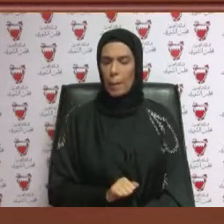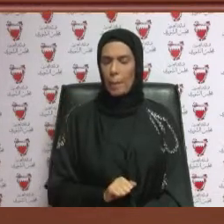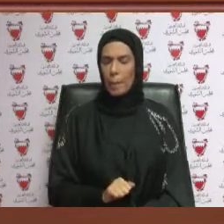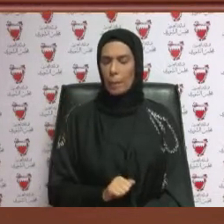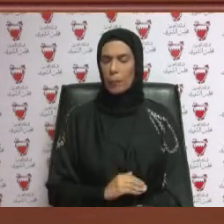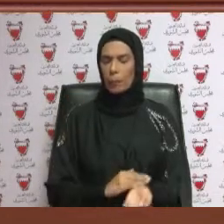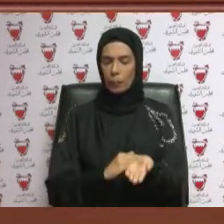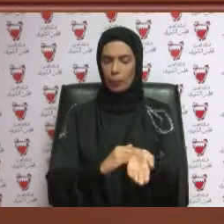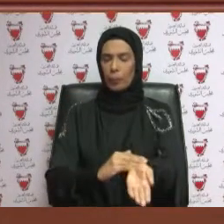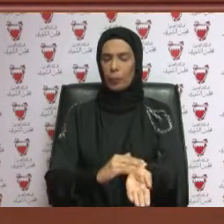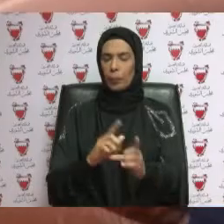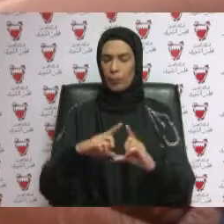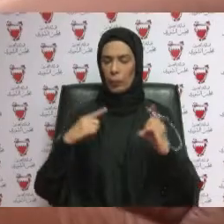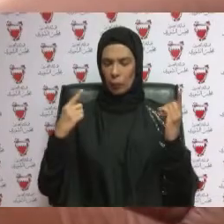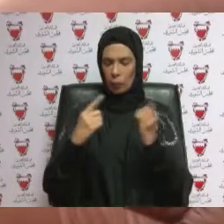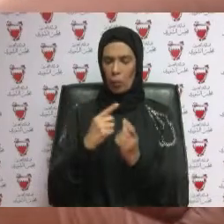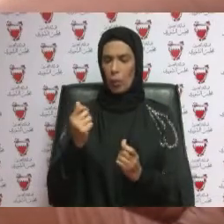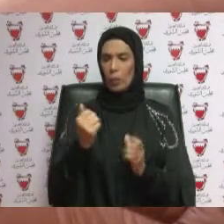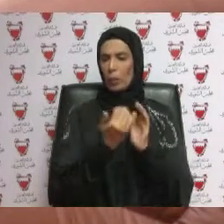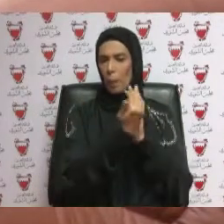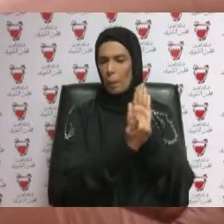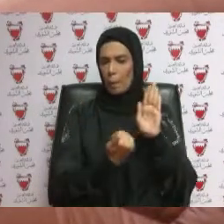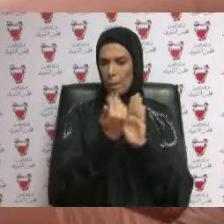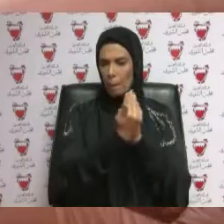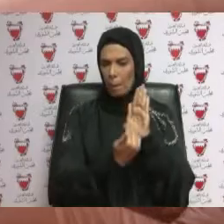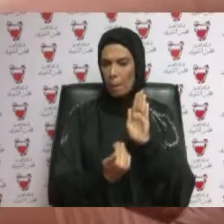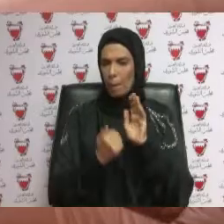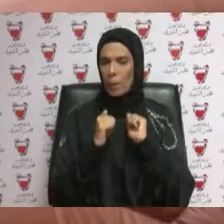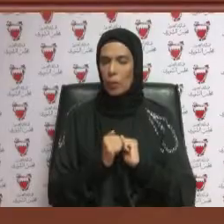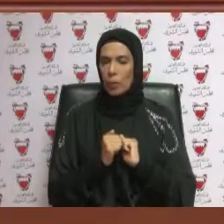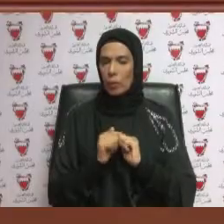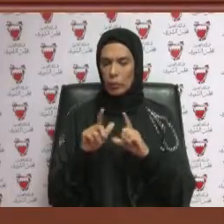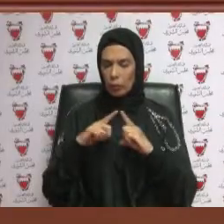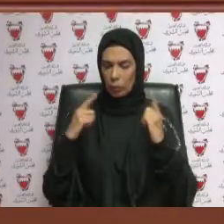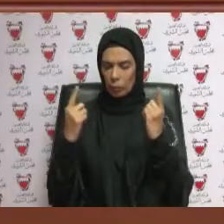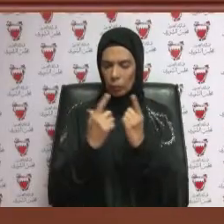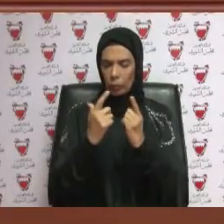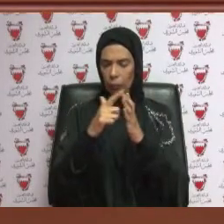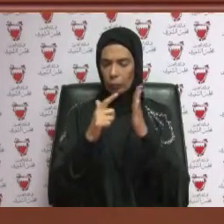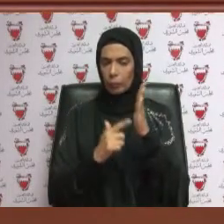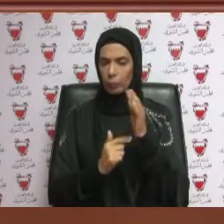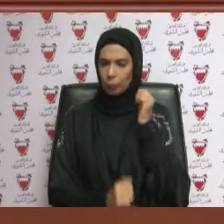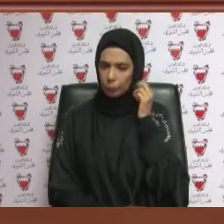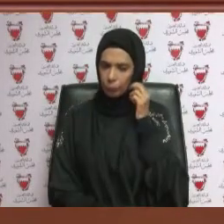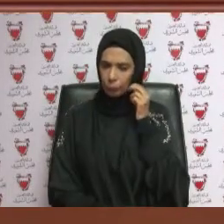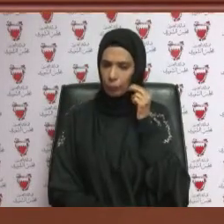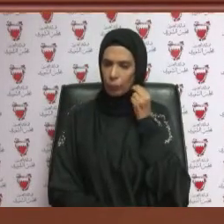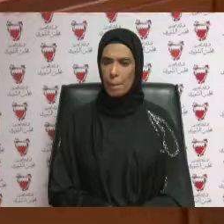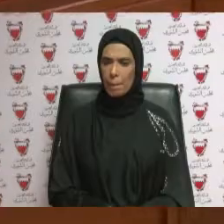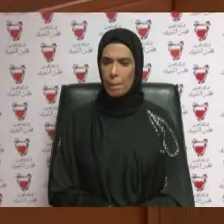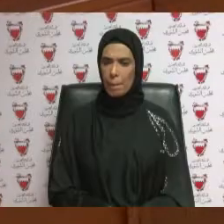المجلس بحالته إلى لجنة الشؤون المالية والاقتصادية مع اختار لجنة الشؤون التشريعية والقانونية. شكرا معالي